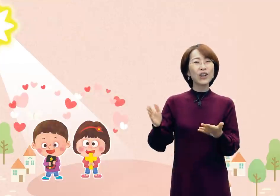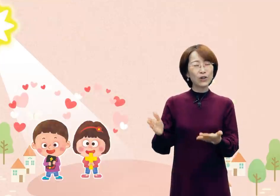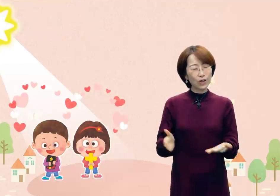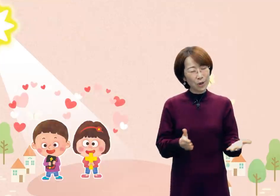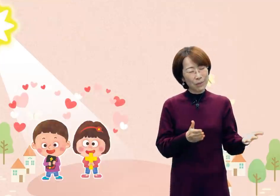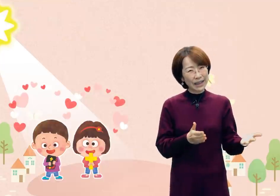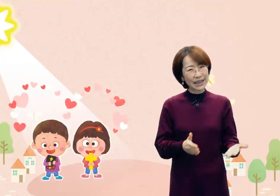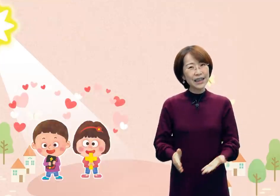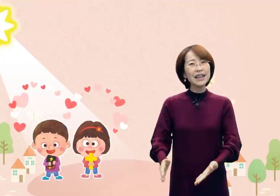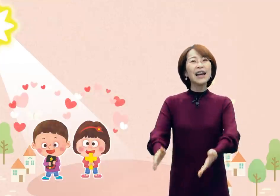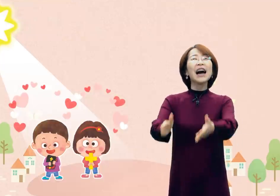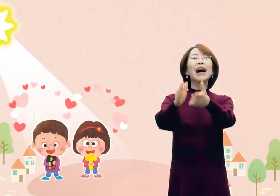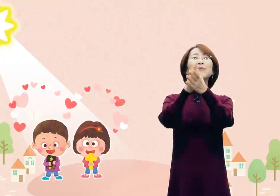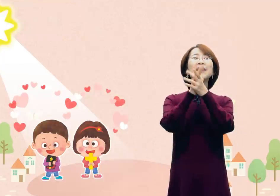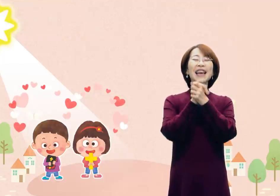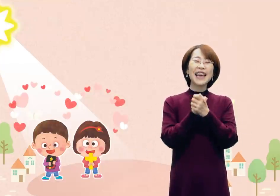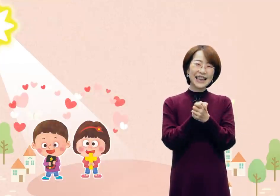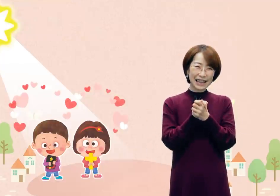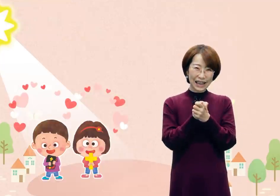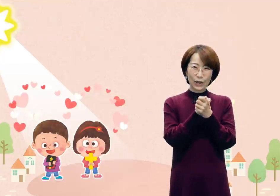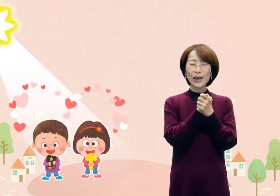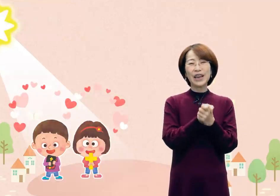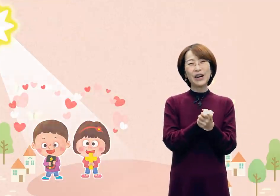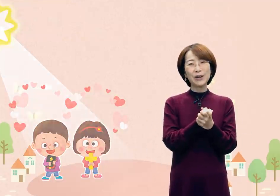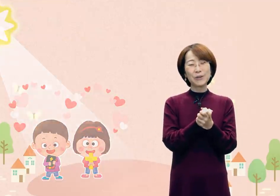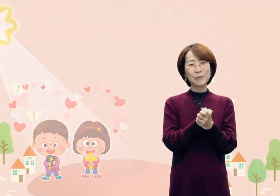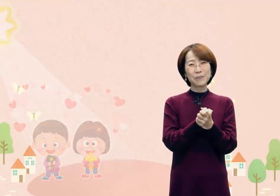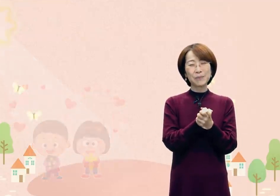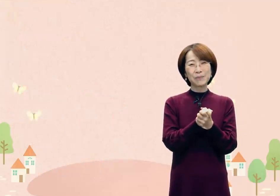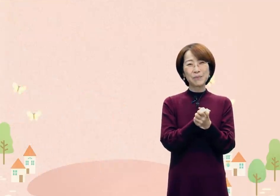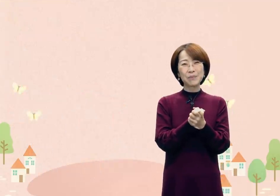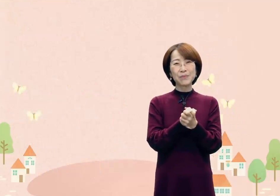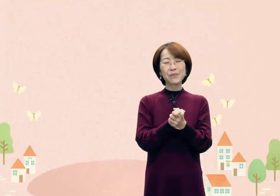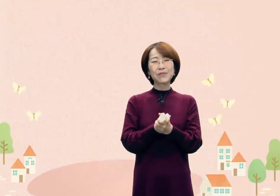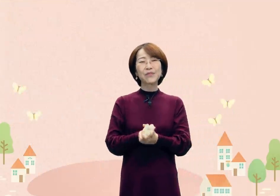사람이 구원받기를 함께 기도해요.